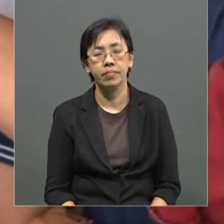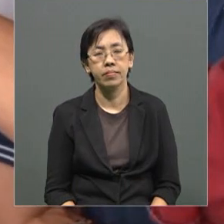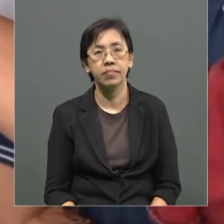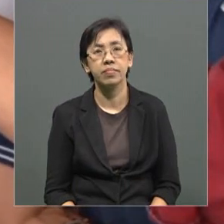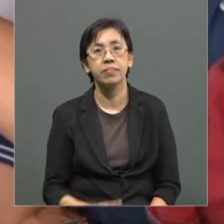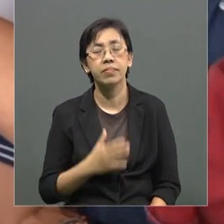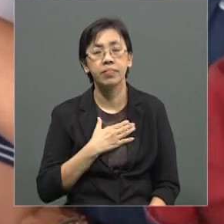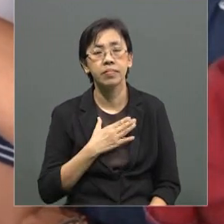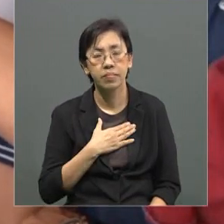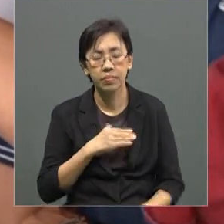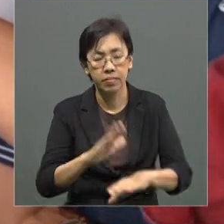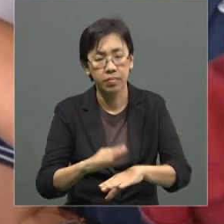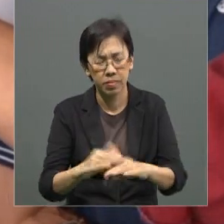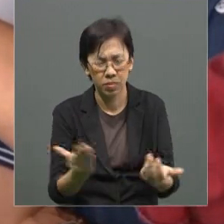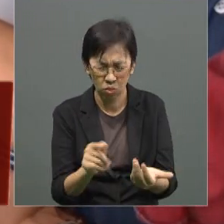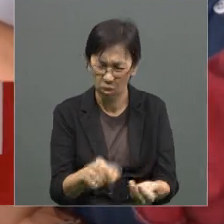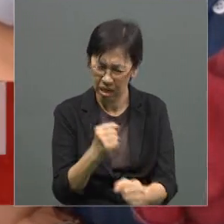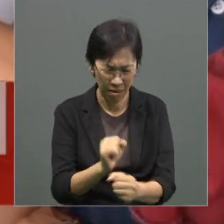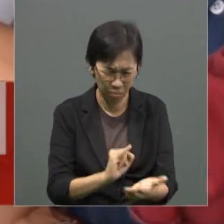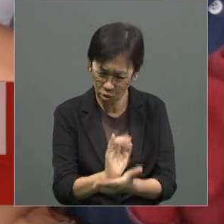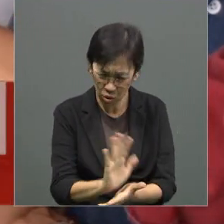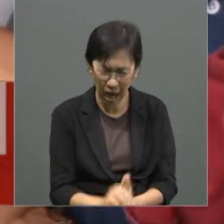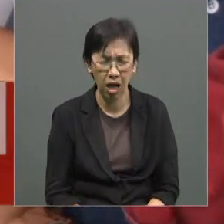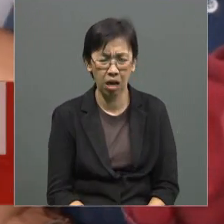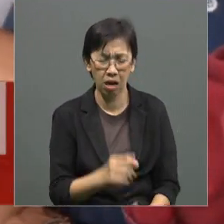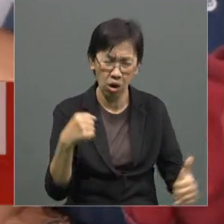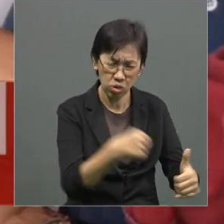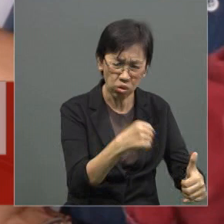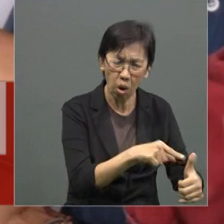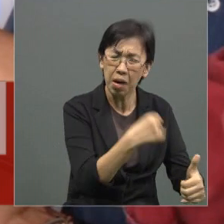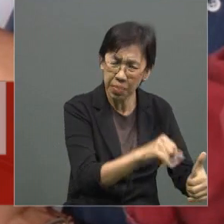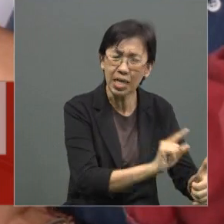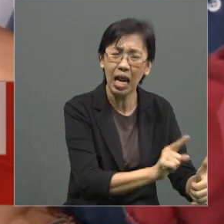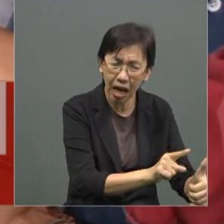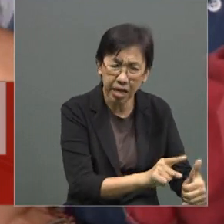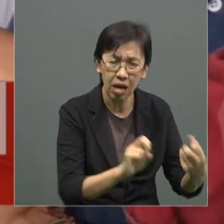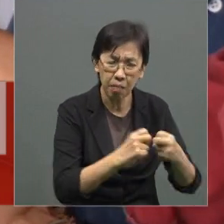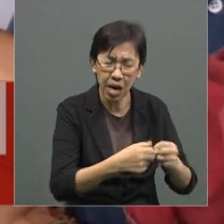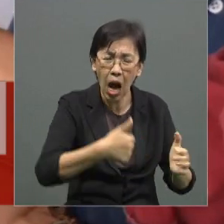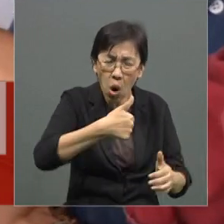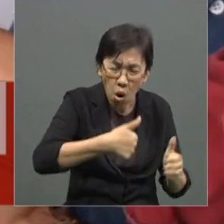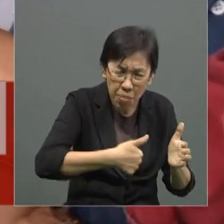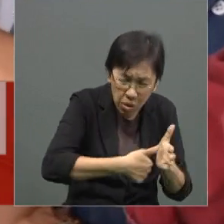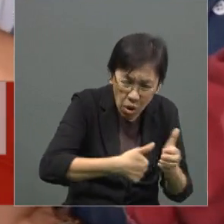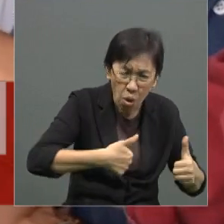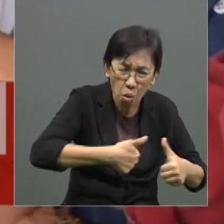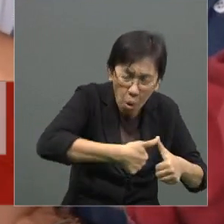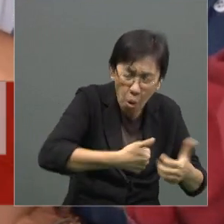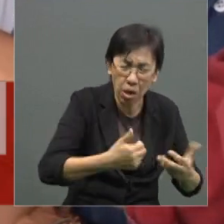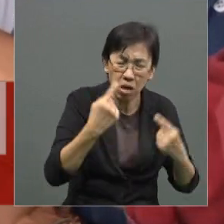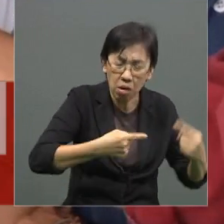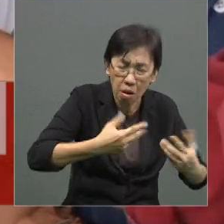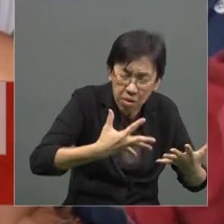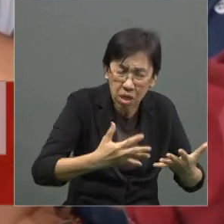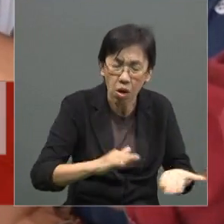หนูก็สั่งสอนตักเตือนลูกหนูแล้วว่ามันไม่ถูกนะเราทำเขาทำอะไรผิดให้เราไม่ได้กดเขาเราทำแบบนั้นทำไมเรารู้สึกอยากขอโ